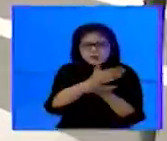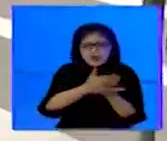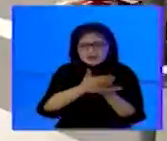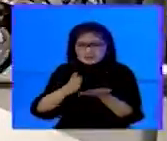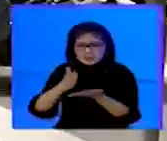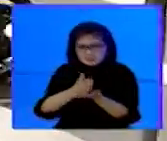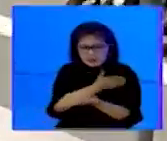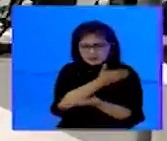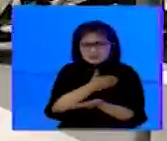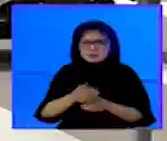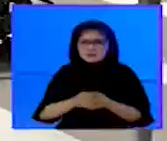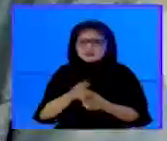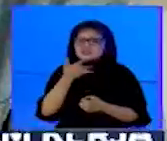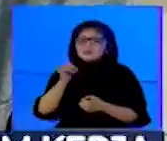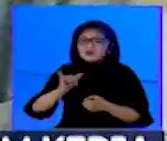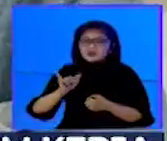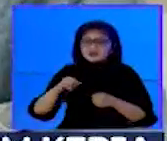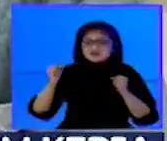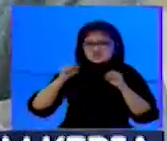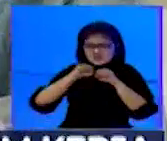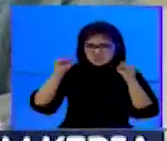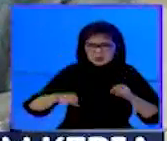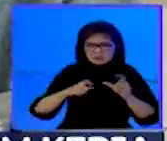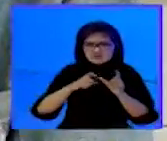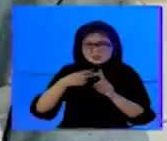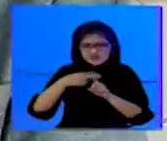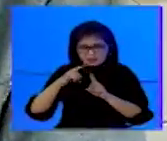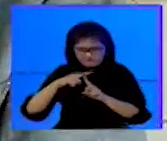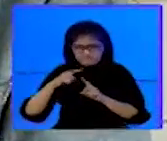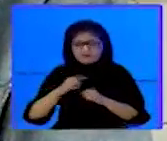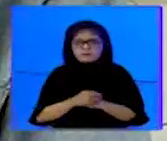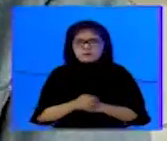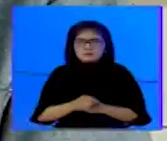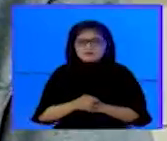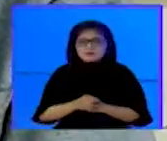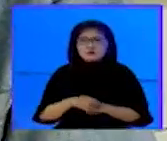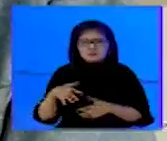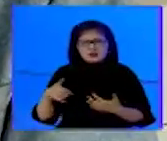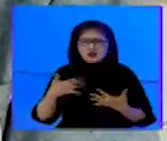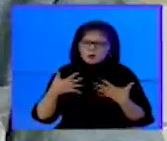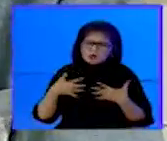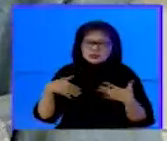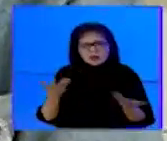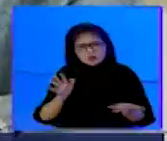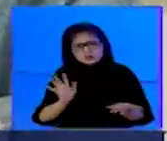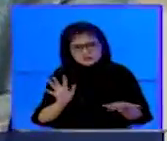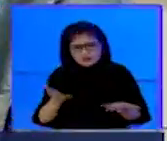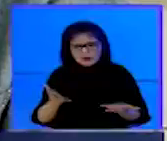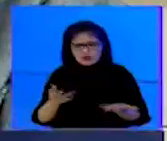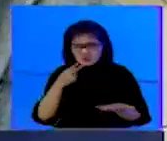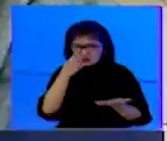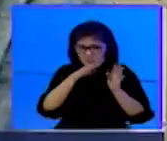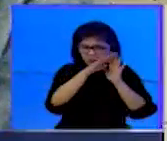Jadi shift-shiftan gitu sih, Mas. Buat saya pribadi sih ini mengkhawatirkan, Mas, karena bagaimanapun lihat data yang ada